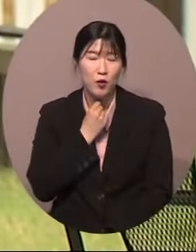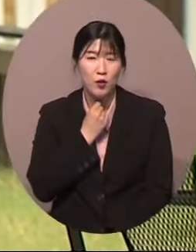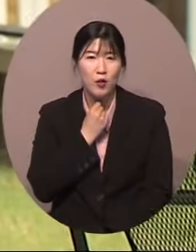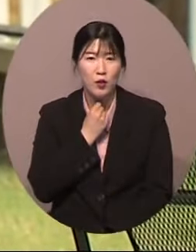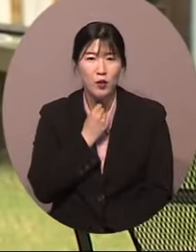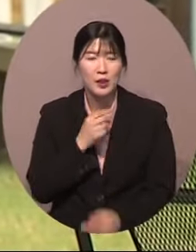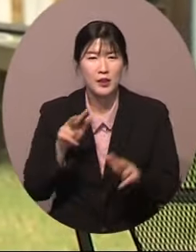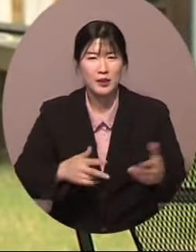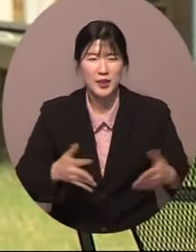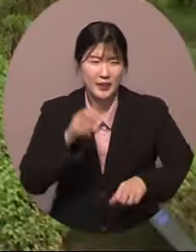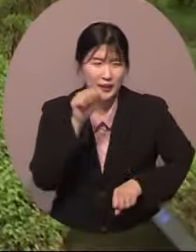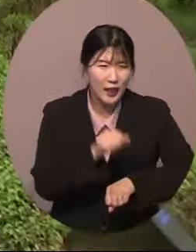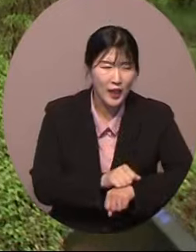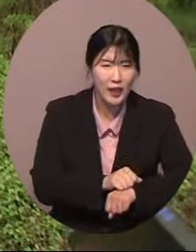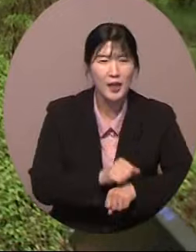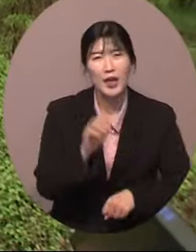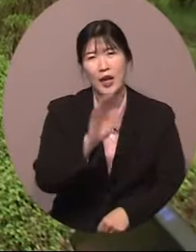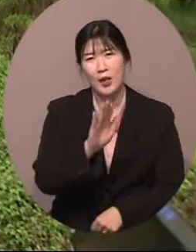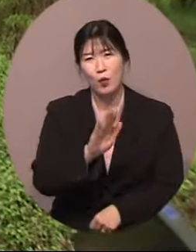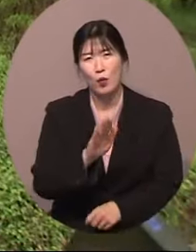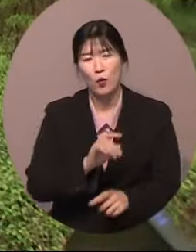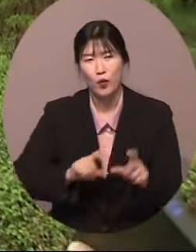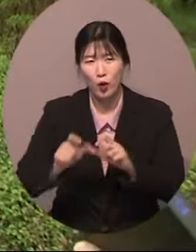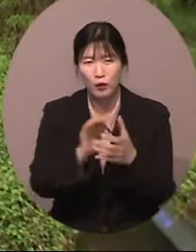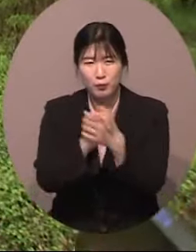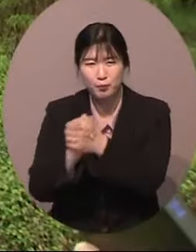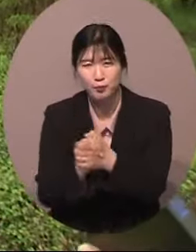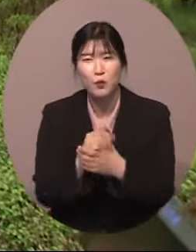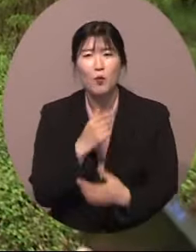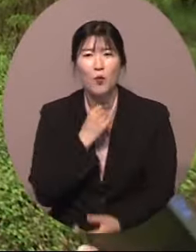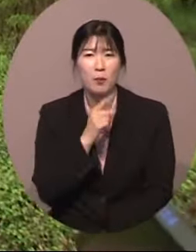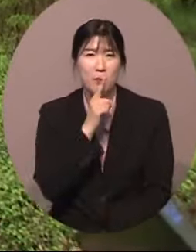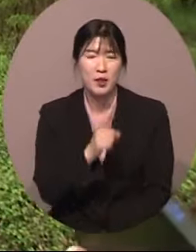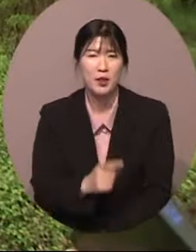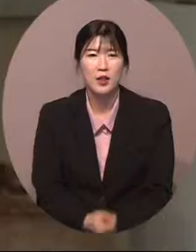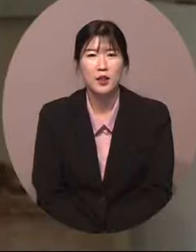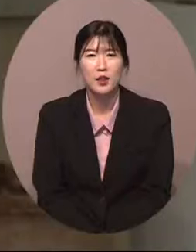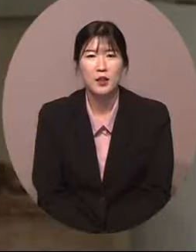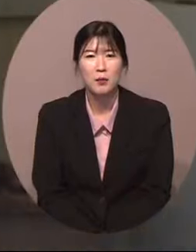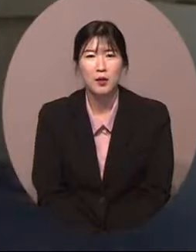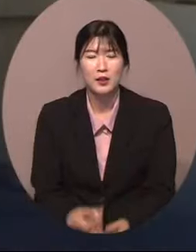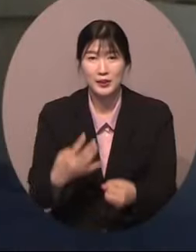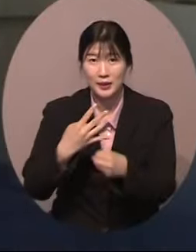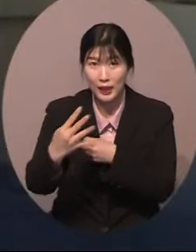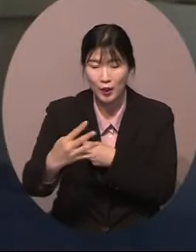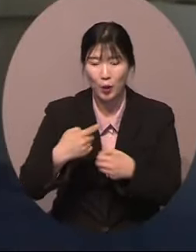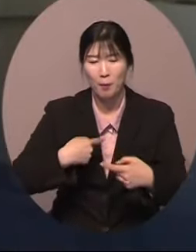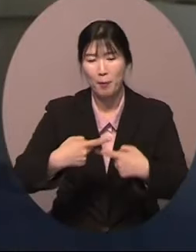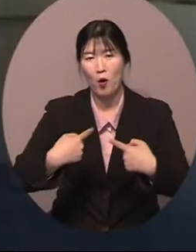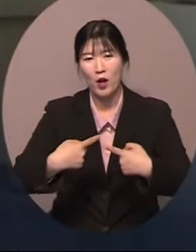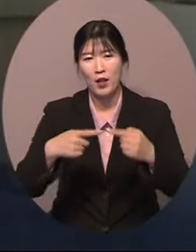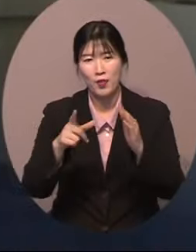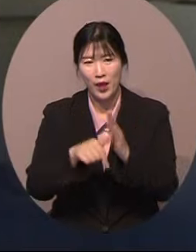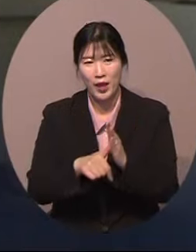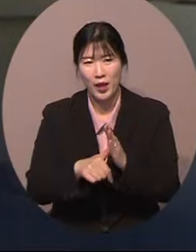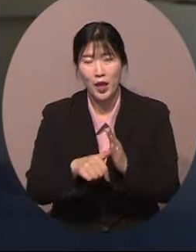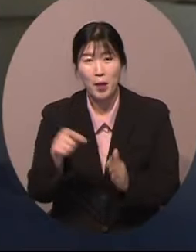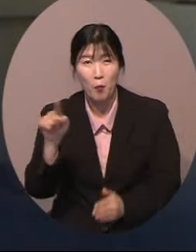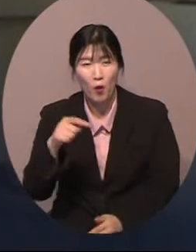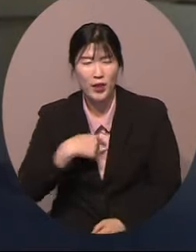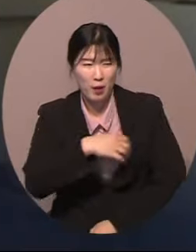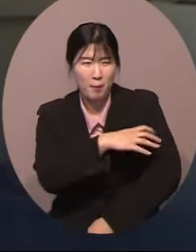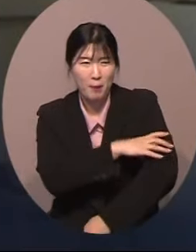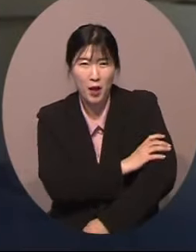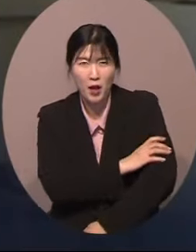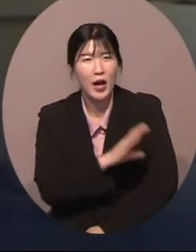단순히 일자라는 국회의원을 넘어서겠다는 각오를 따집니다 4년 후에 평가 받을 때 어 우리 집 옆에